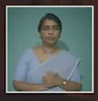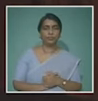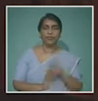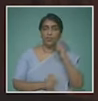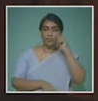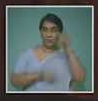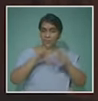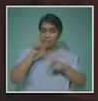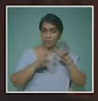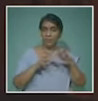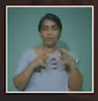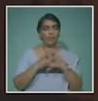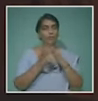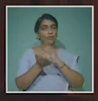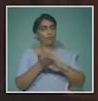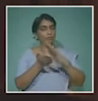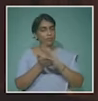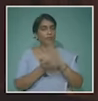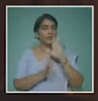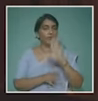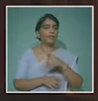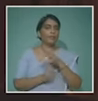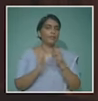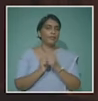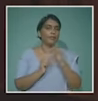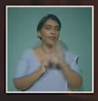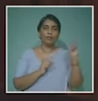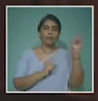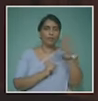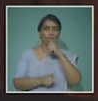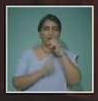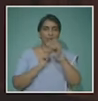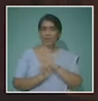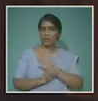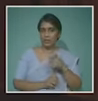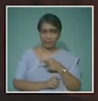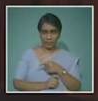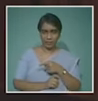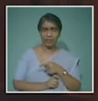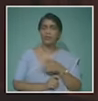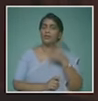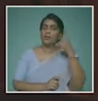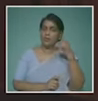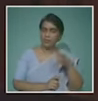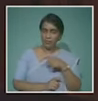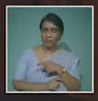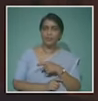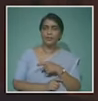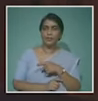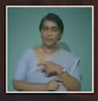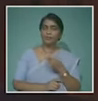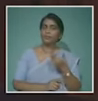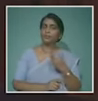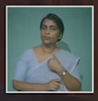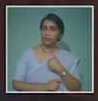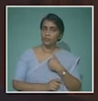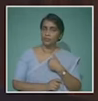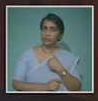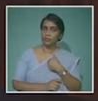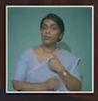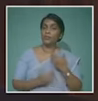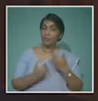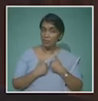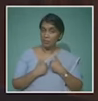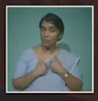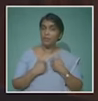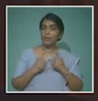இல்லை. இப்போது வட் வரியை குறைப்பதை அதிகரிப்பதை தவிர வேறு வழி இல்லை என்று IMF-ன் வழிகாட்டல் மாத்திரமல்ல எல்லோரது வழிகாட்டலின் பேரிலும்